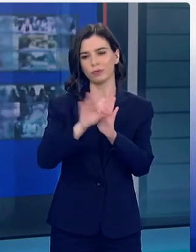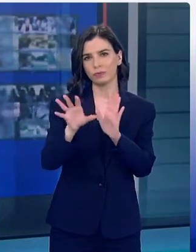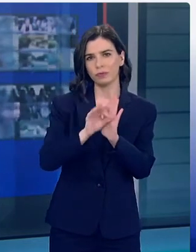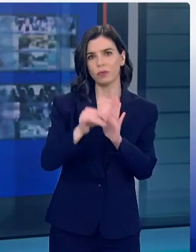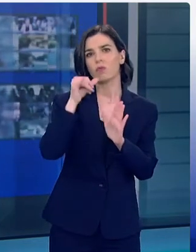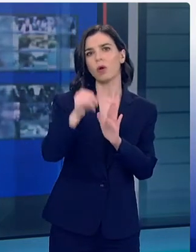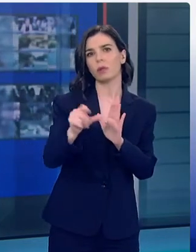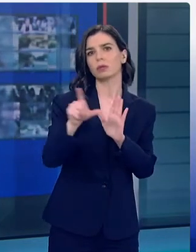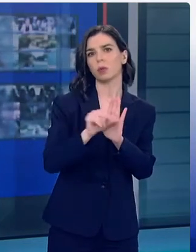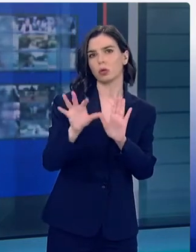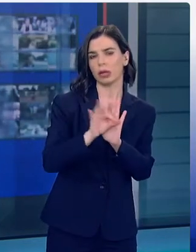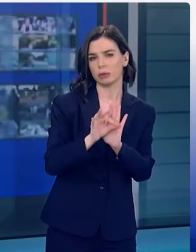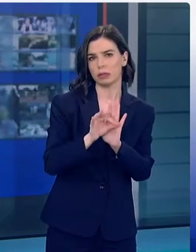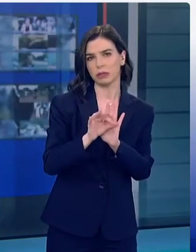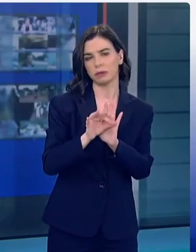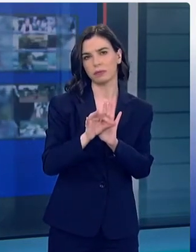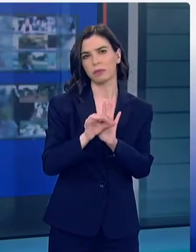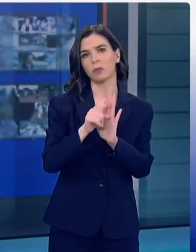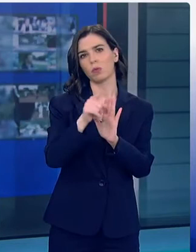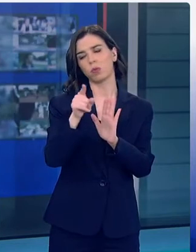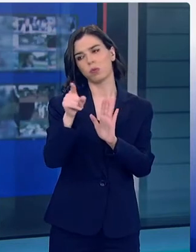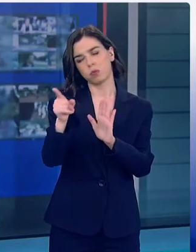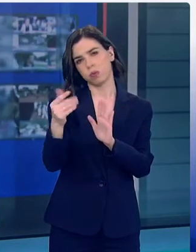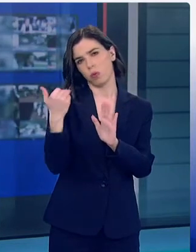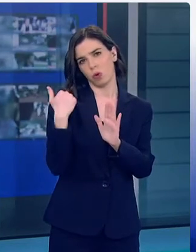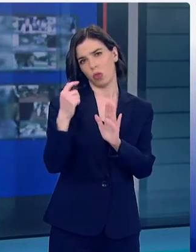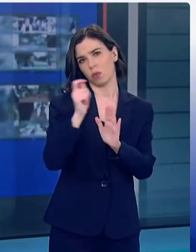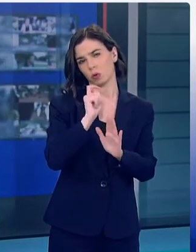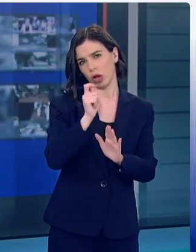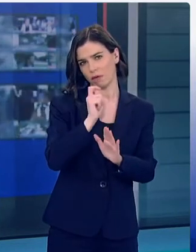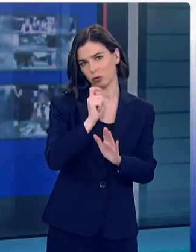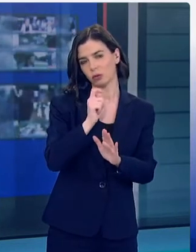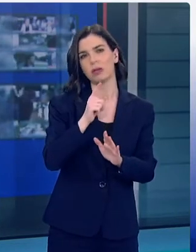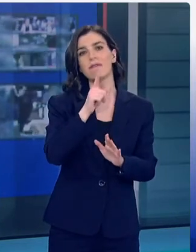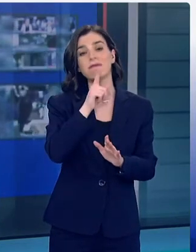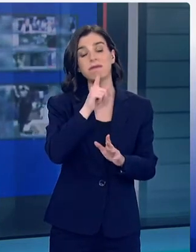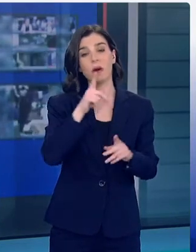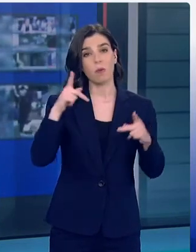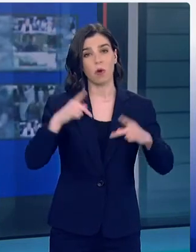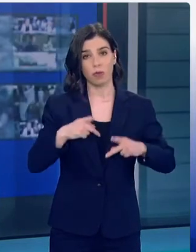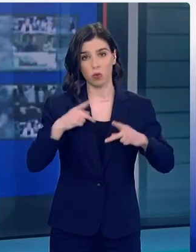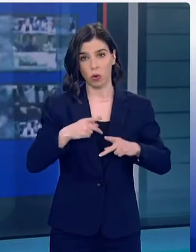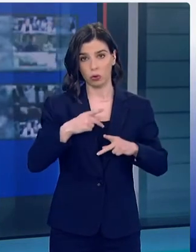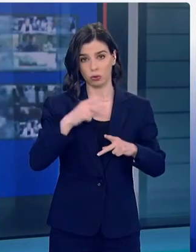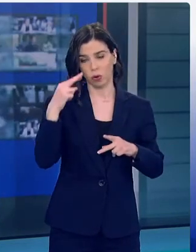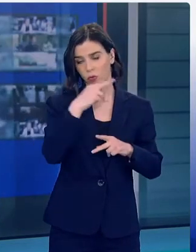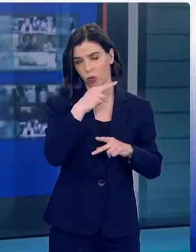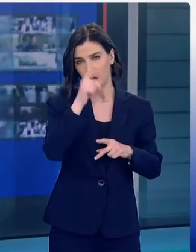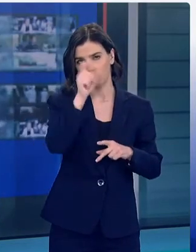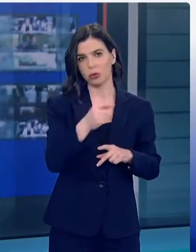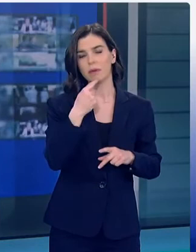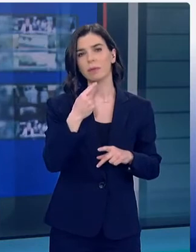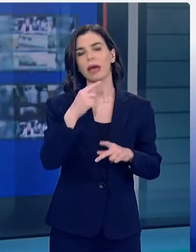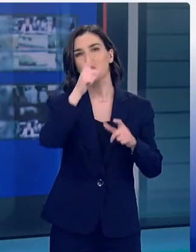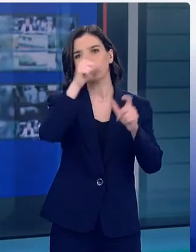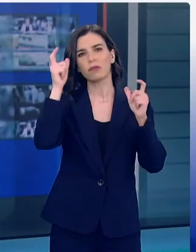για τις μόνιμες προσλήψεις οποίες αναφέρεται ο δημοσιογράφος, να πω ότι ο ίδιος ο Πρωθυπουργός έχει πει ότι το νοσηλευτικό προσωπικό